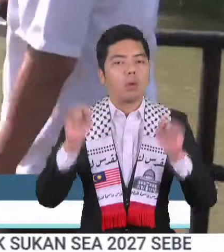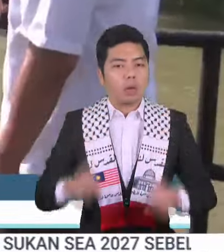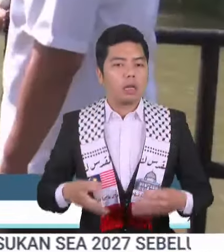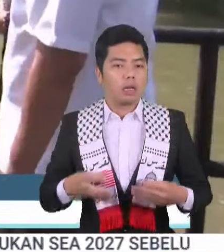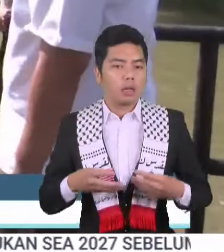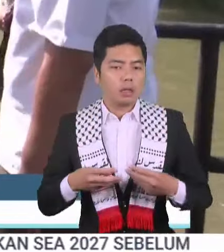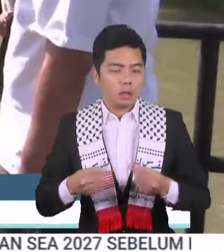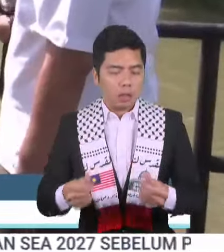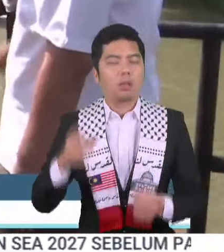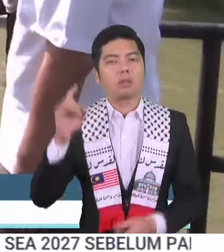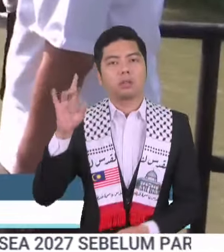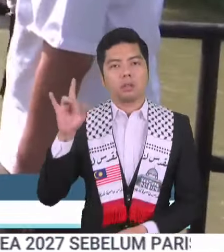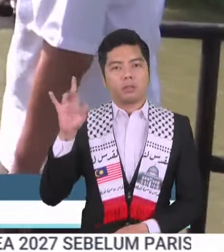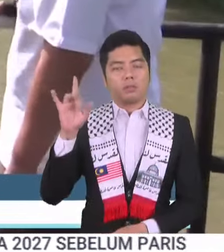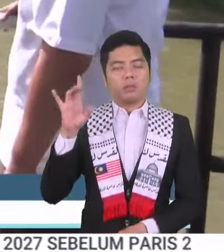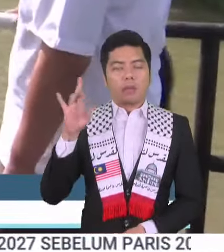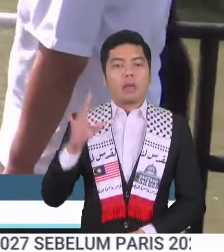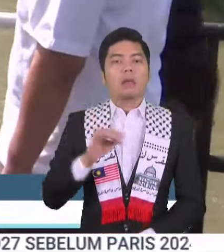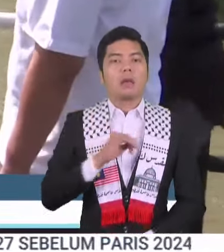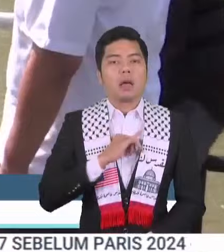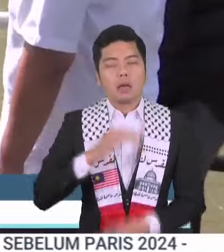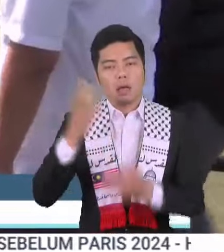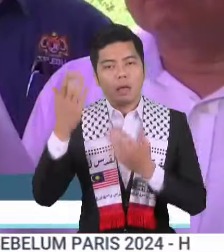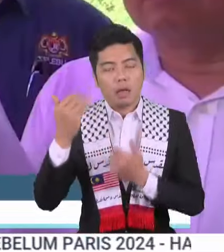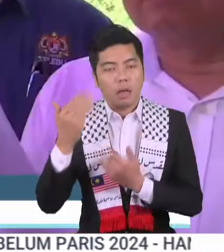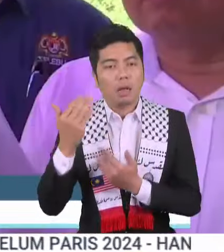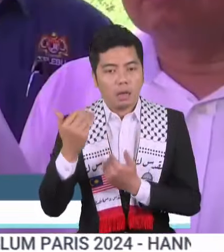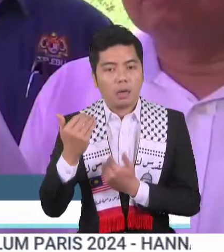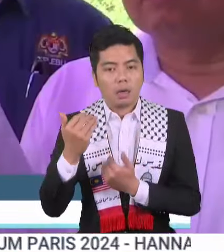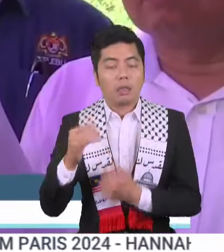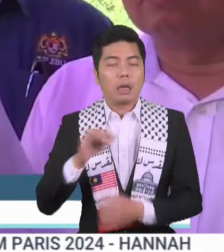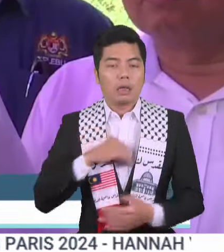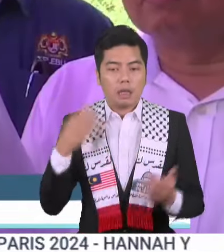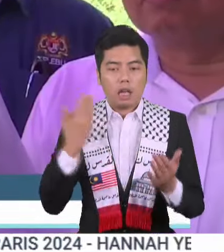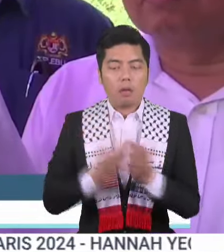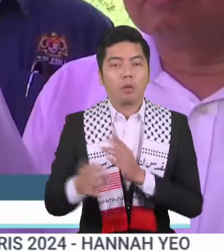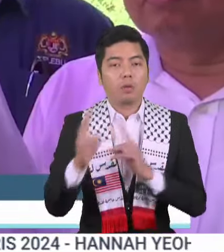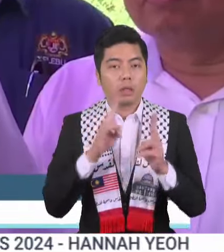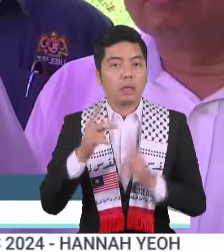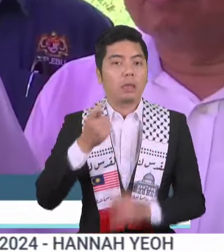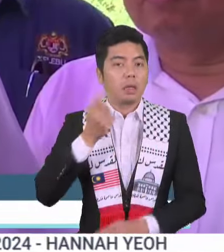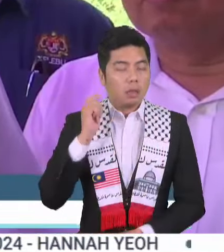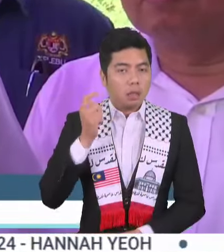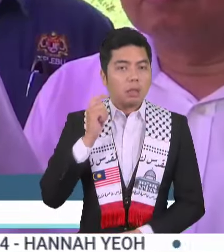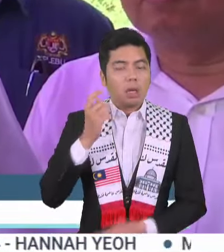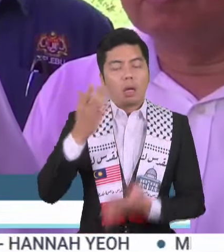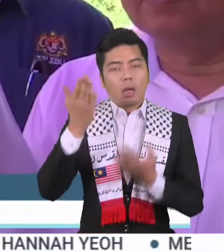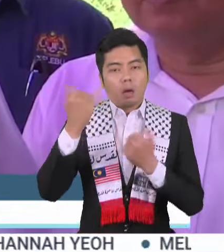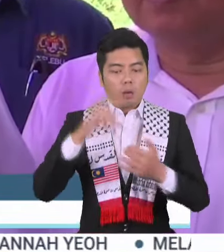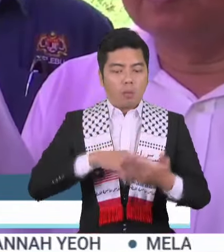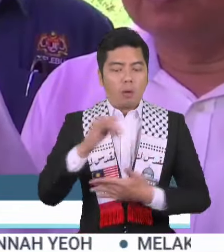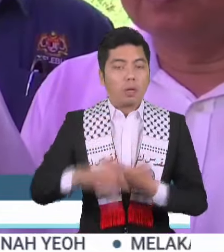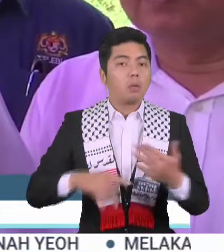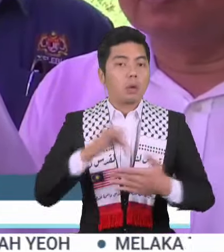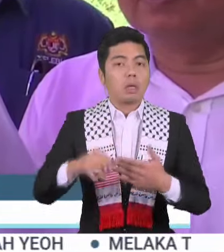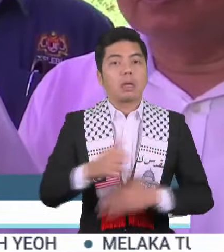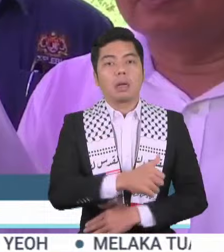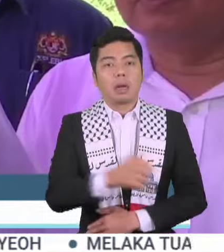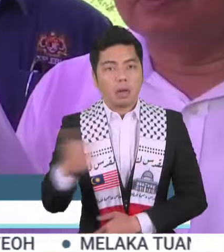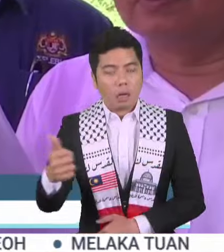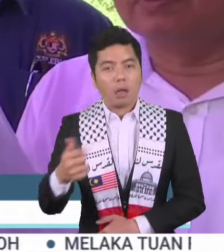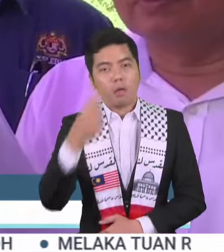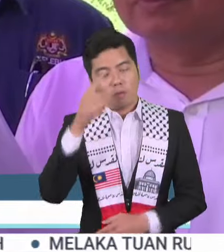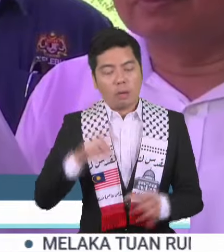secara total insyaAllah. Saya harapkan seperti yang telah saya sampaikan ucapan saya tadi supaya projek-projek yang lain